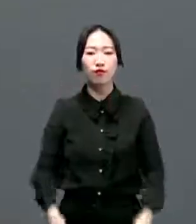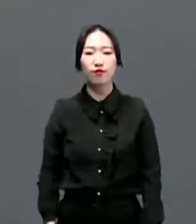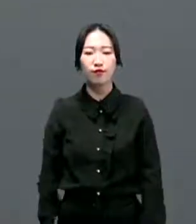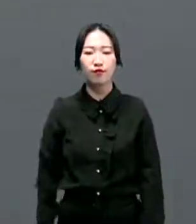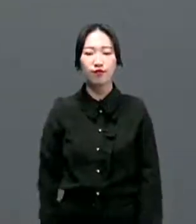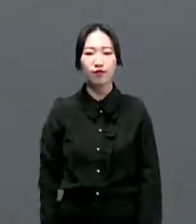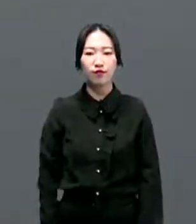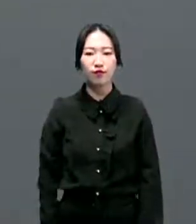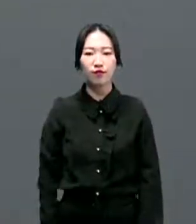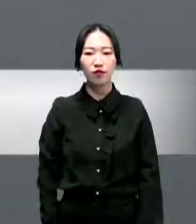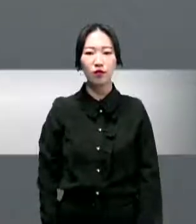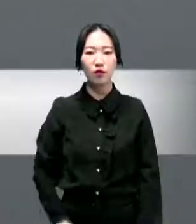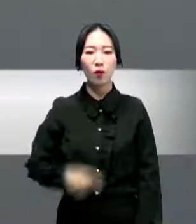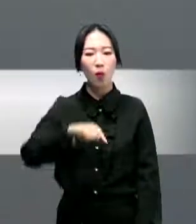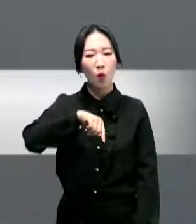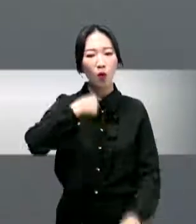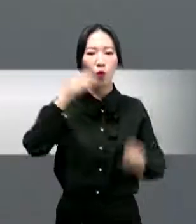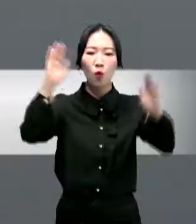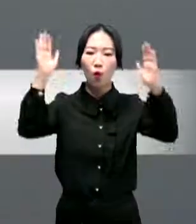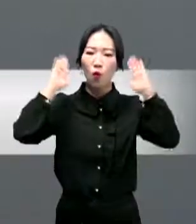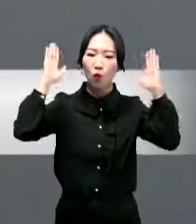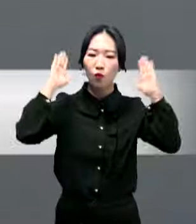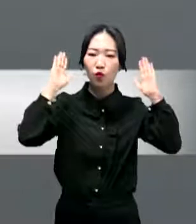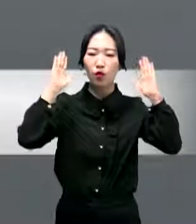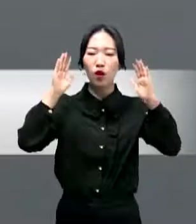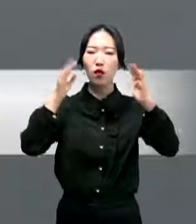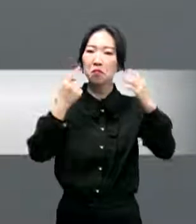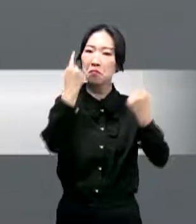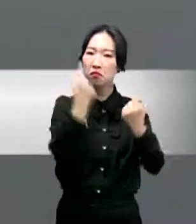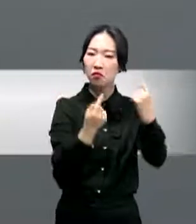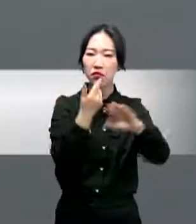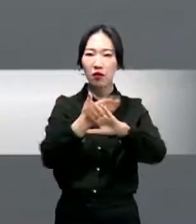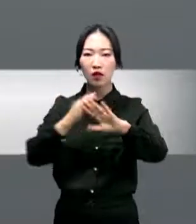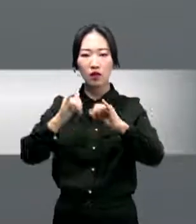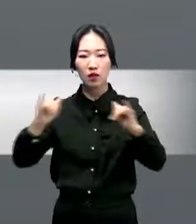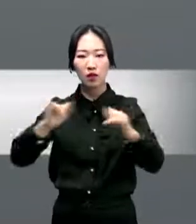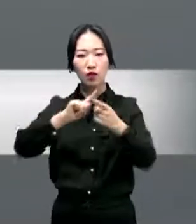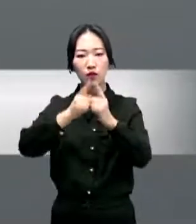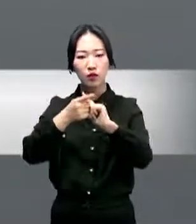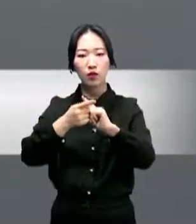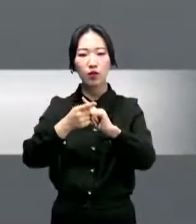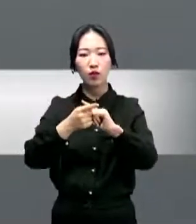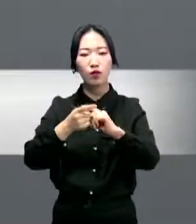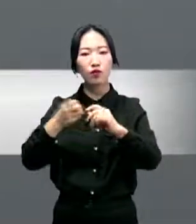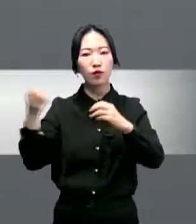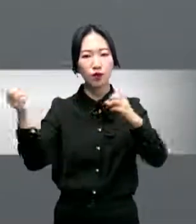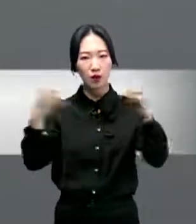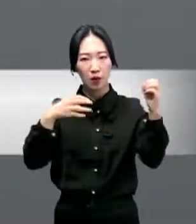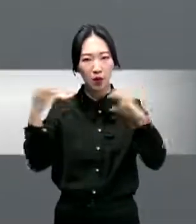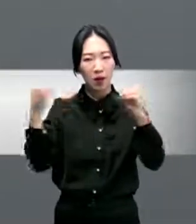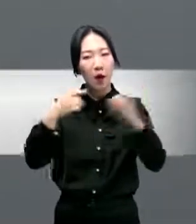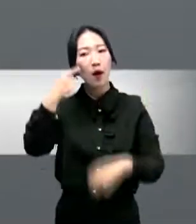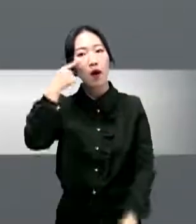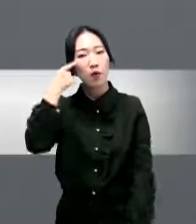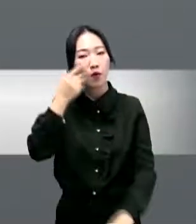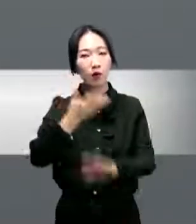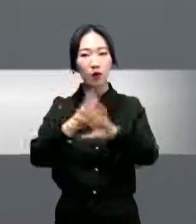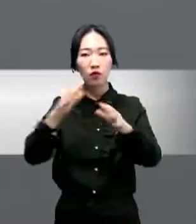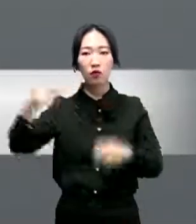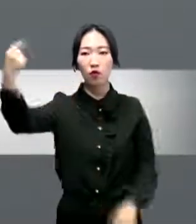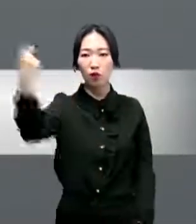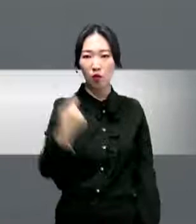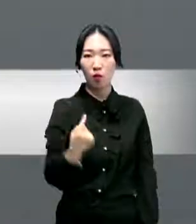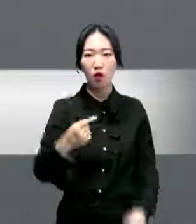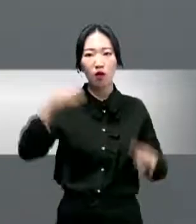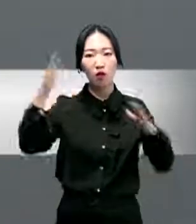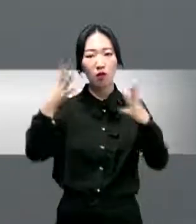아무래도 혼자서 공부하고 그러기보다는 다른 사람들과 이야기를 하고 그리고 또 외국에서 온 사람들도 많으니까